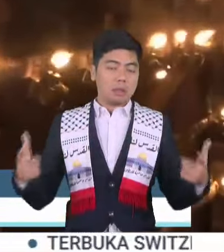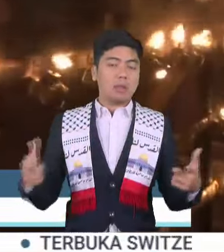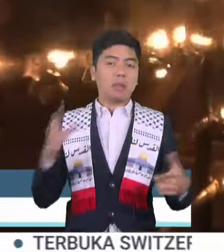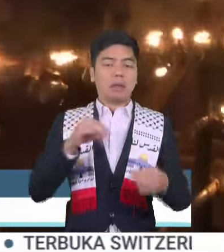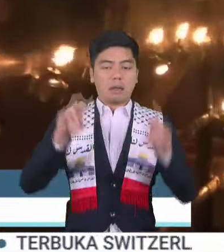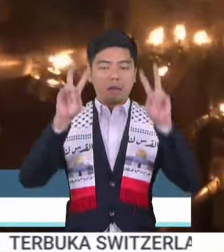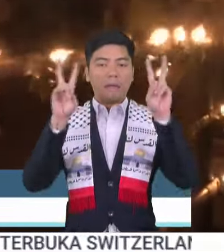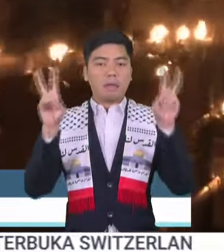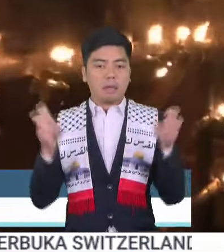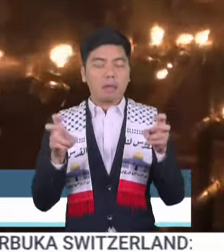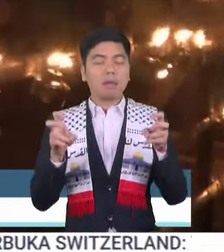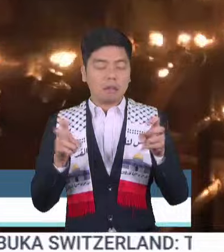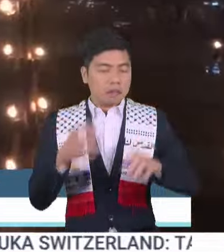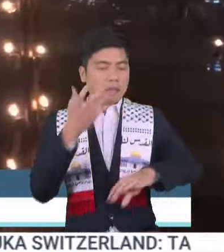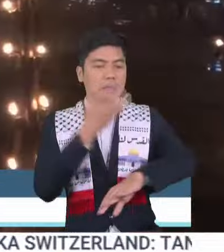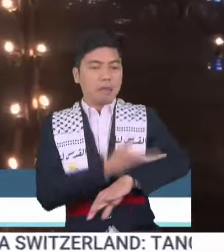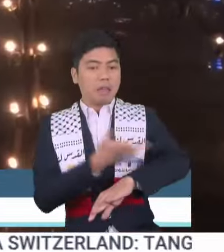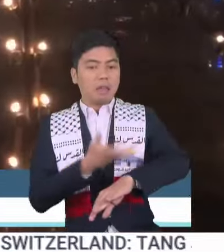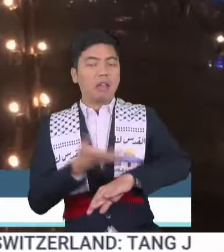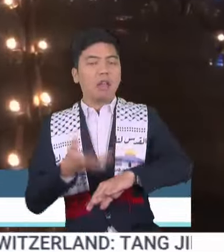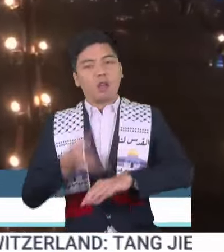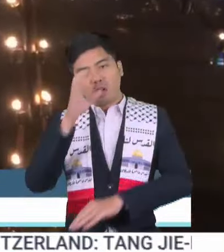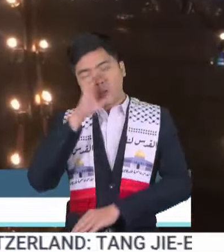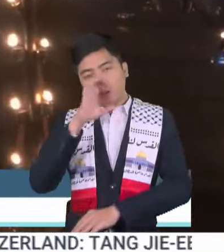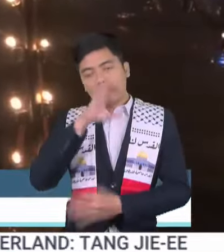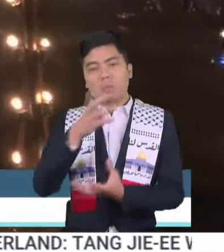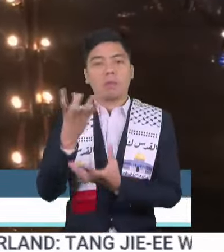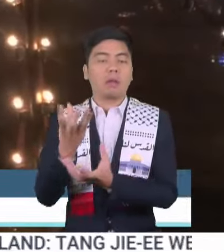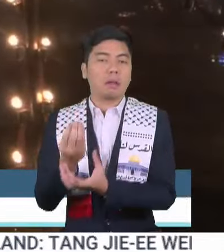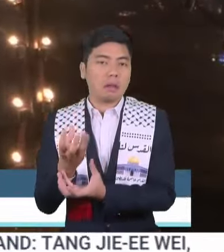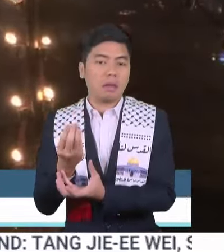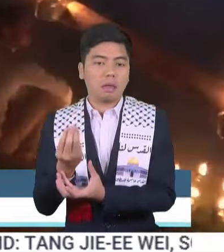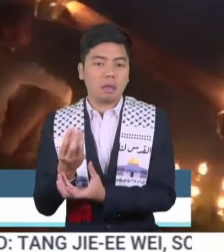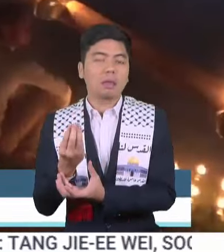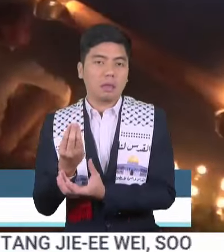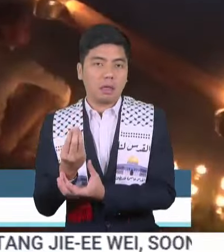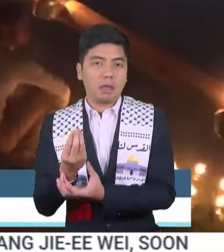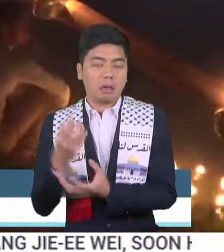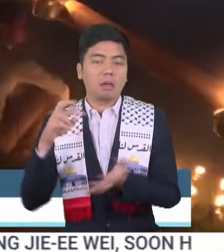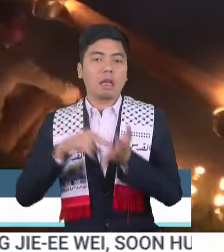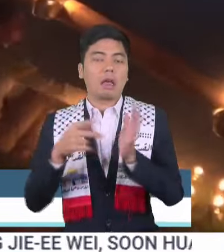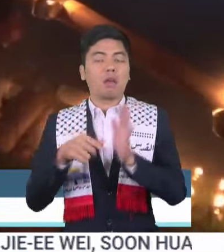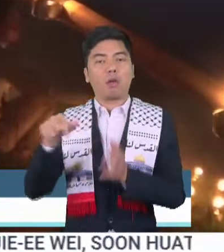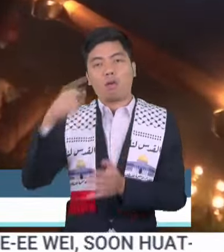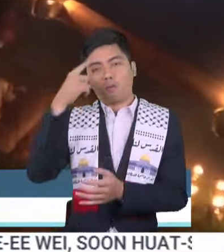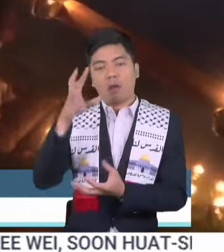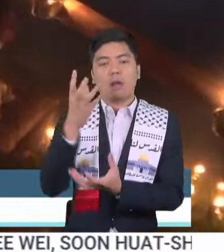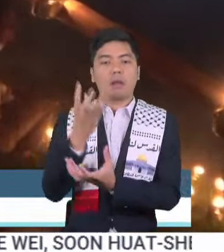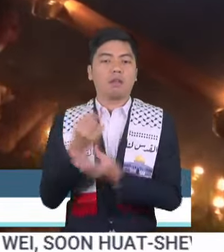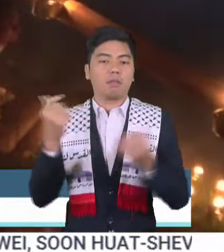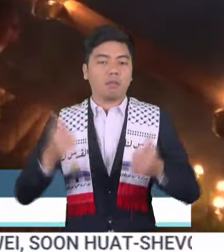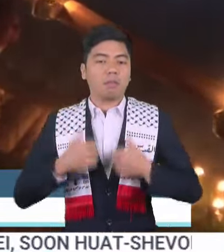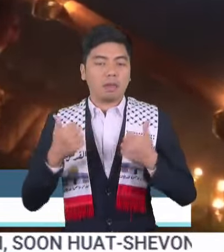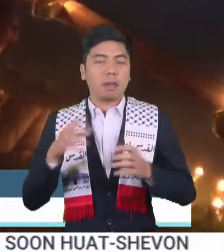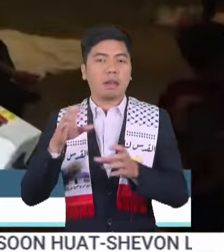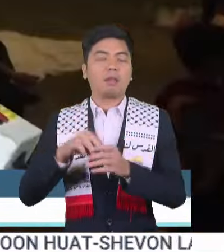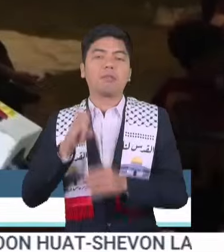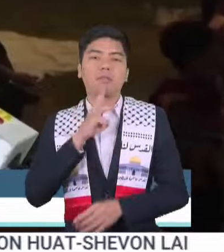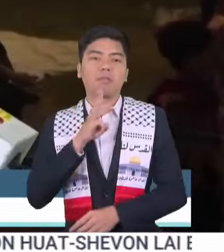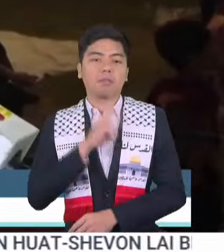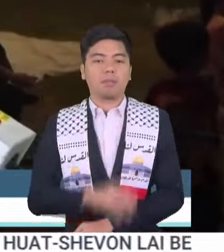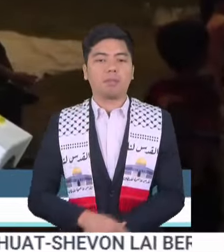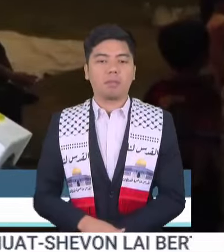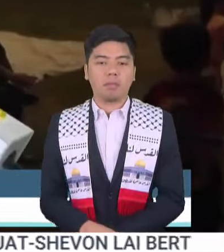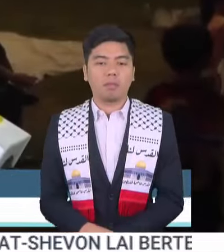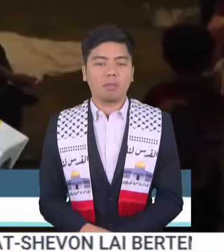diperkenal tradisi diwarisi comenya Pelita, mengetengahkan konsep Pelita Raya Pesisir Air.